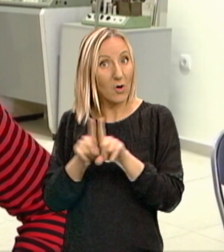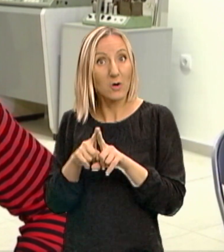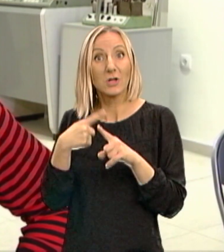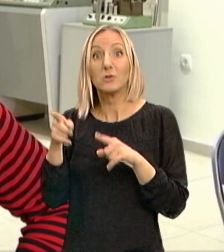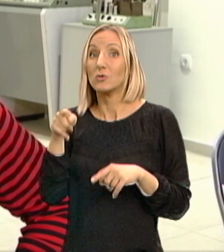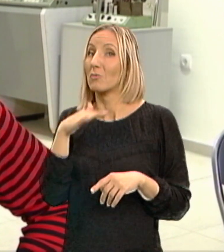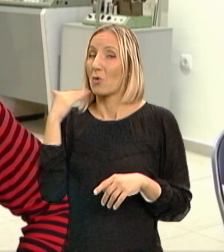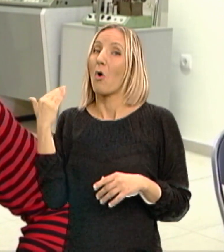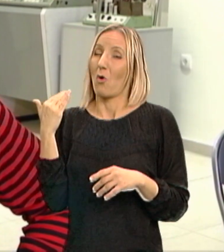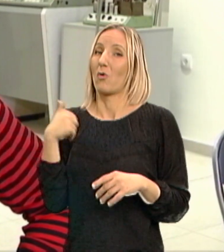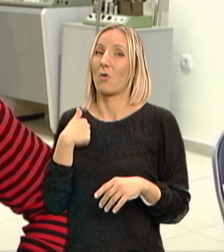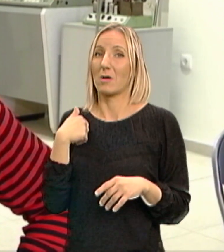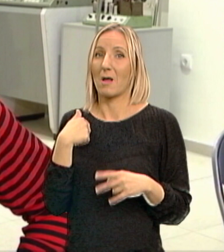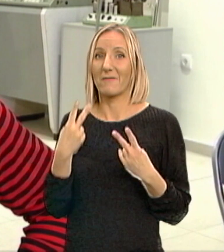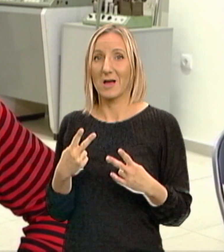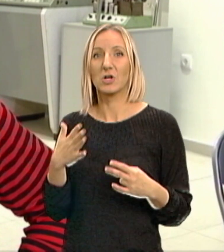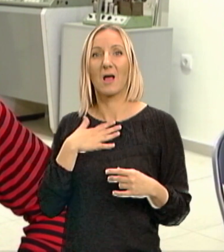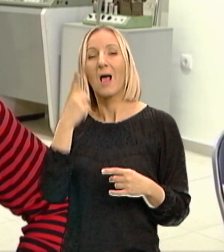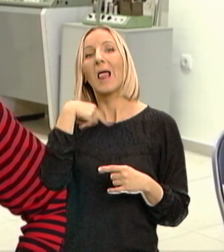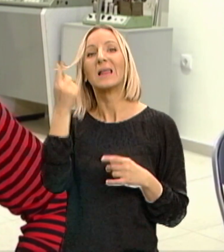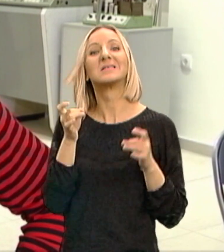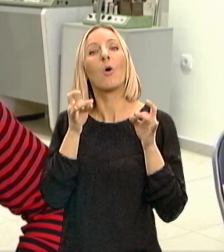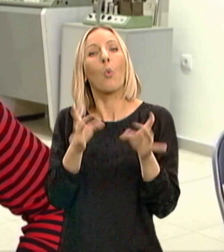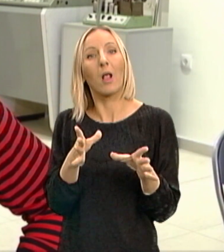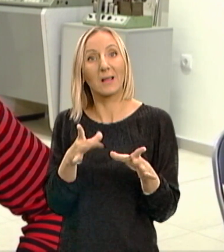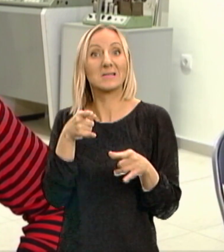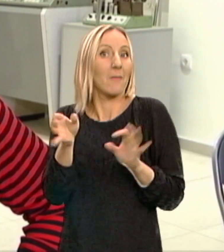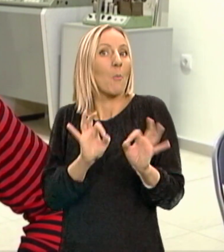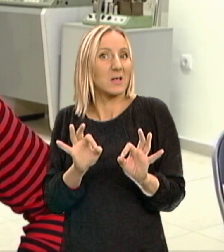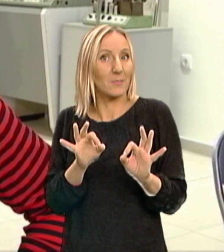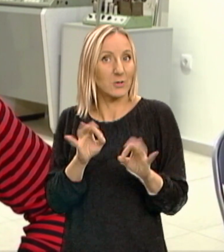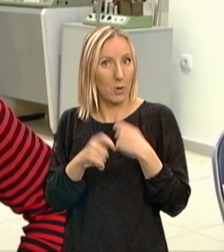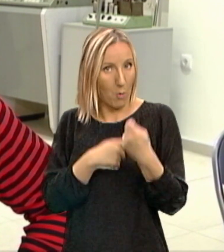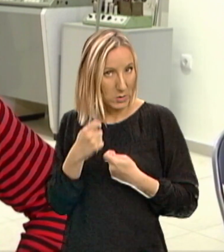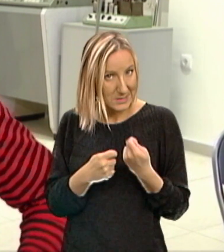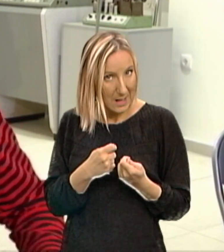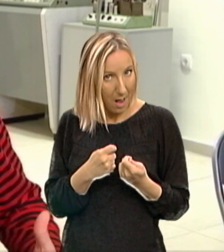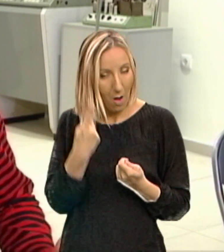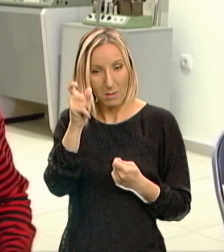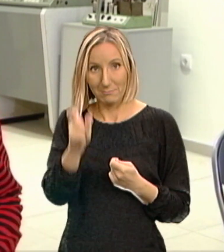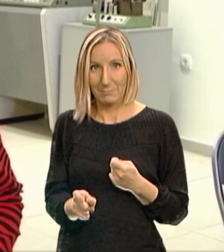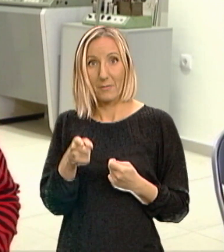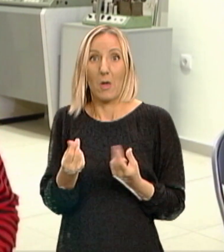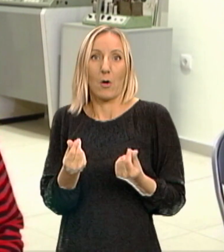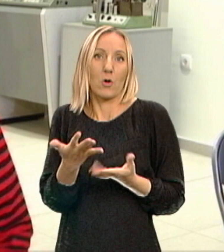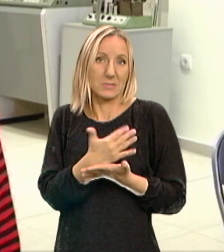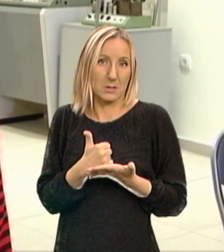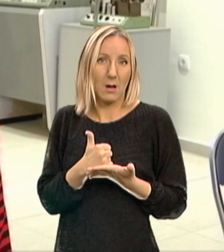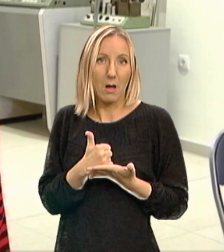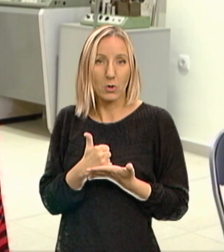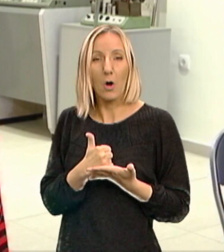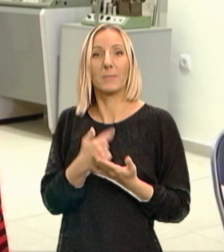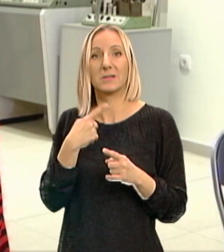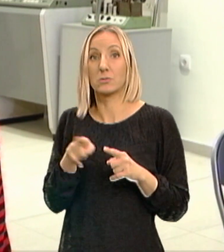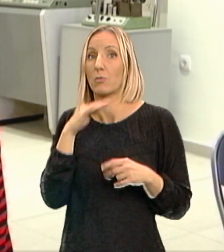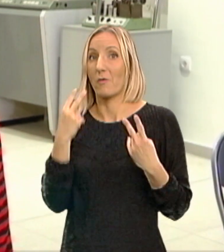mnogo načina znači. S jedne strane, Lice ulice njemu obezbeđuje naravno i posao i to je njihova neka ekonomska dobit je jako važna jer oni